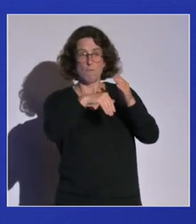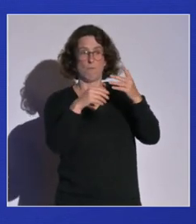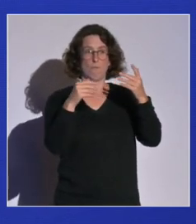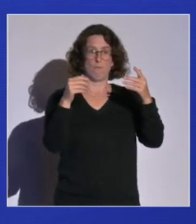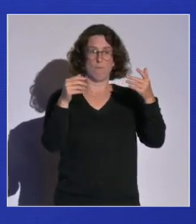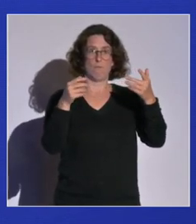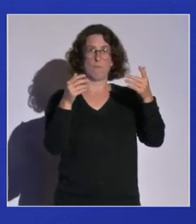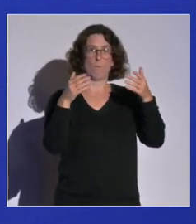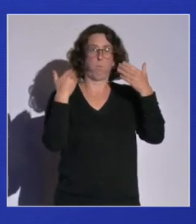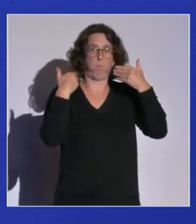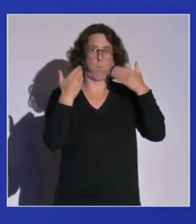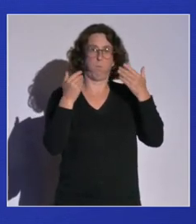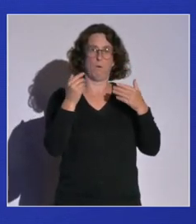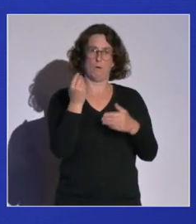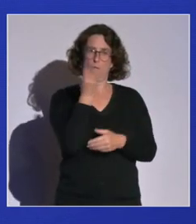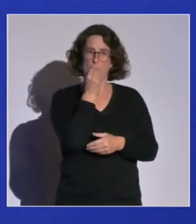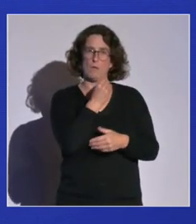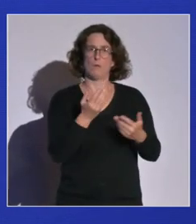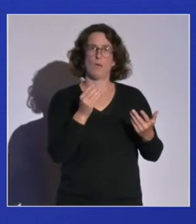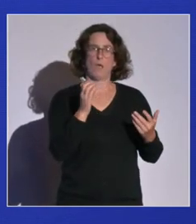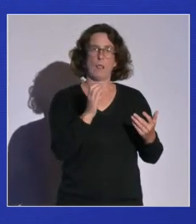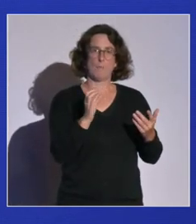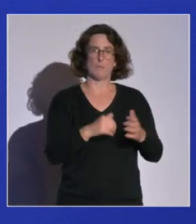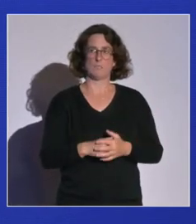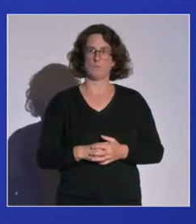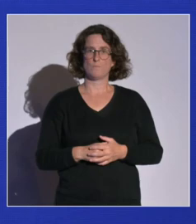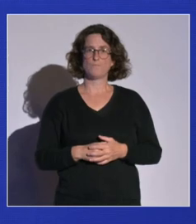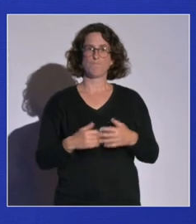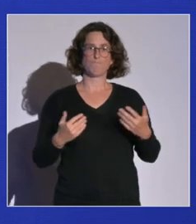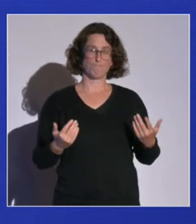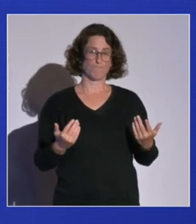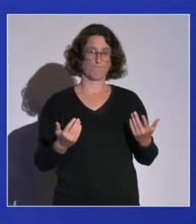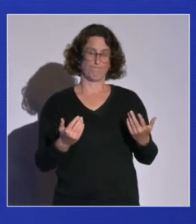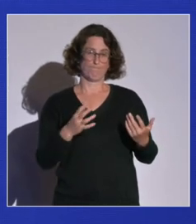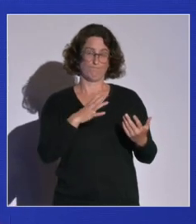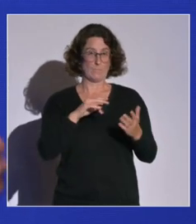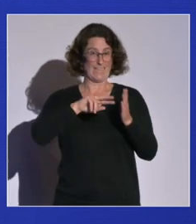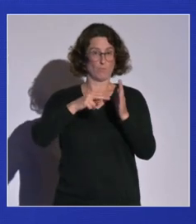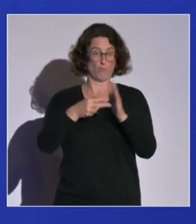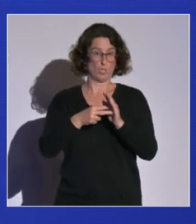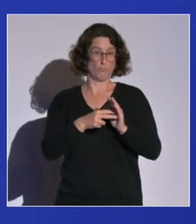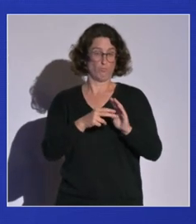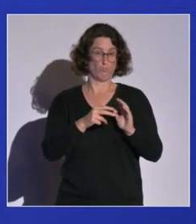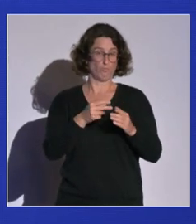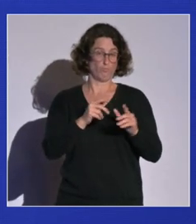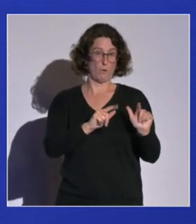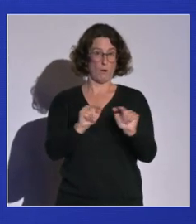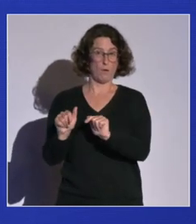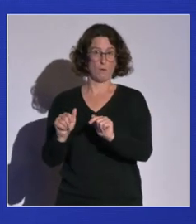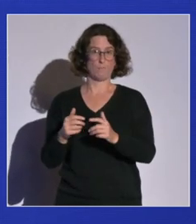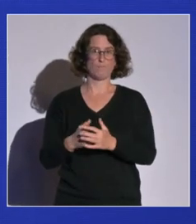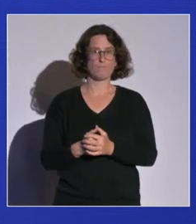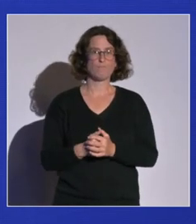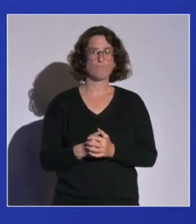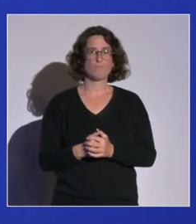des technologies existent, et je veux simplement dire ici un mot, parce que c'est très facile,